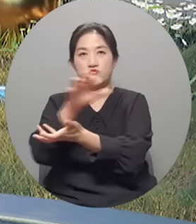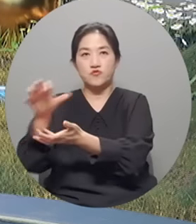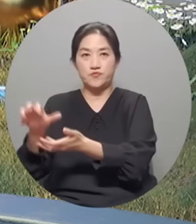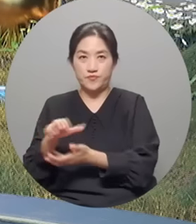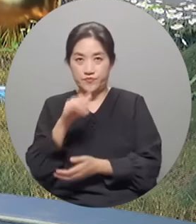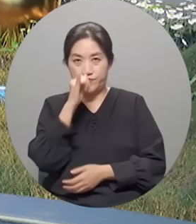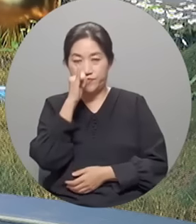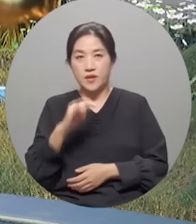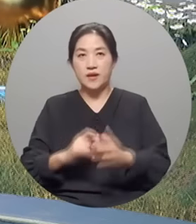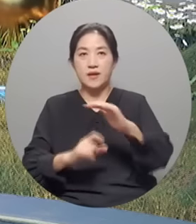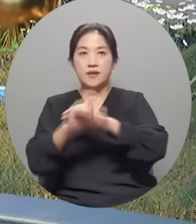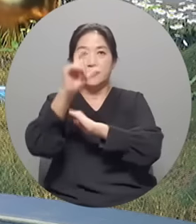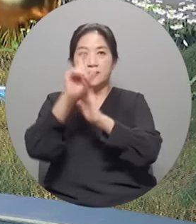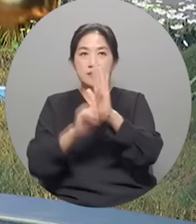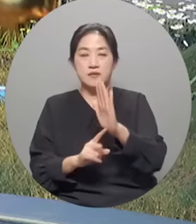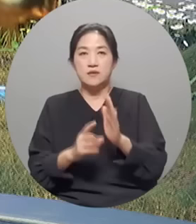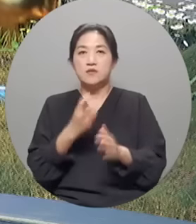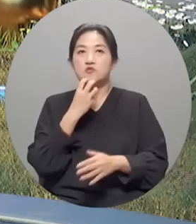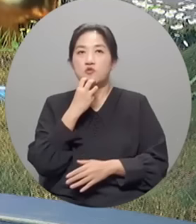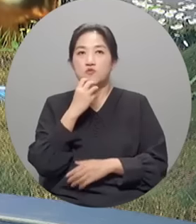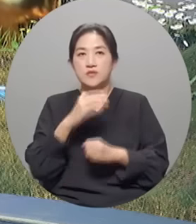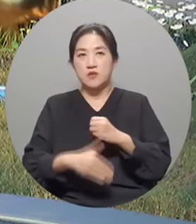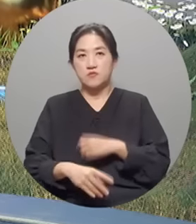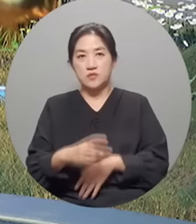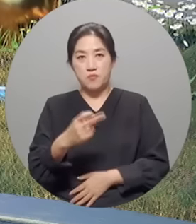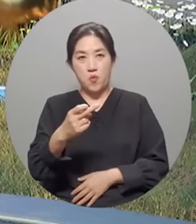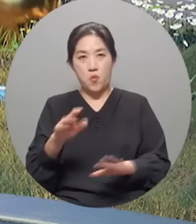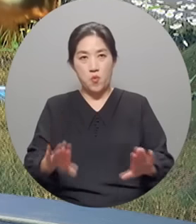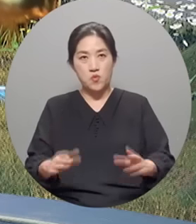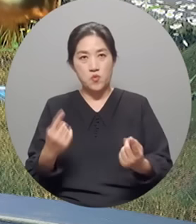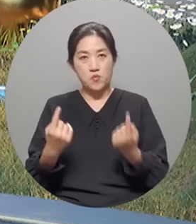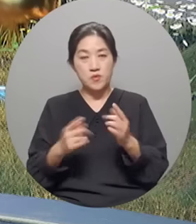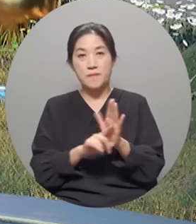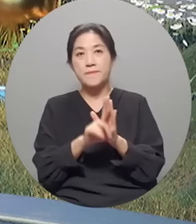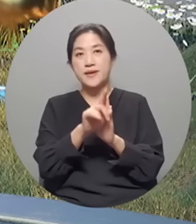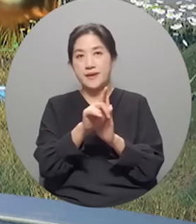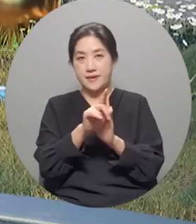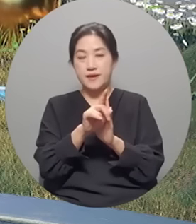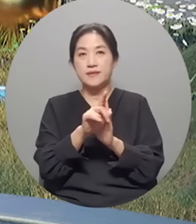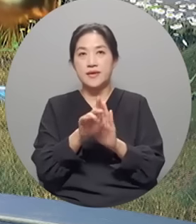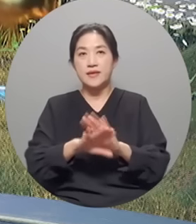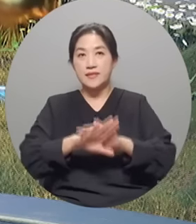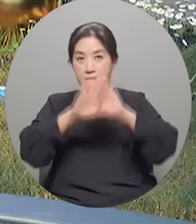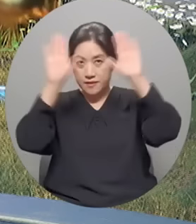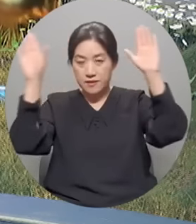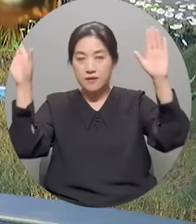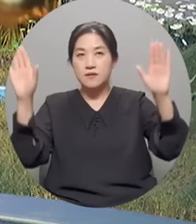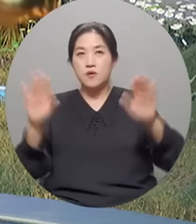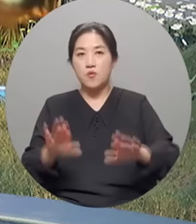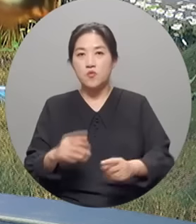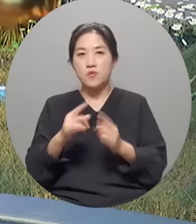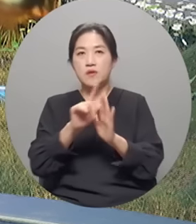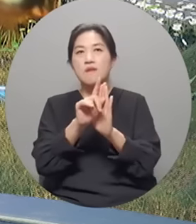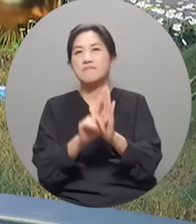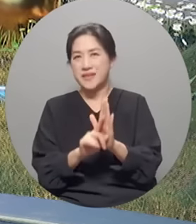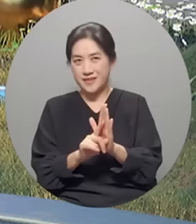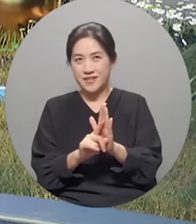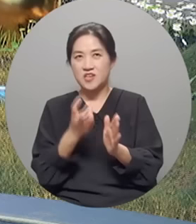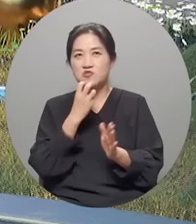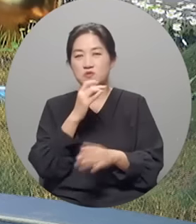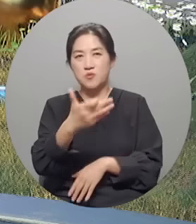많겠습니다. 아침 최저 기온은 서울과 대구 12도로 오늘보다 높겠습니다. 낮 최고 기온은 오늘보다 낮아지겠는데요.